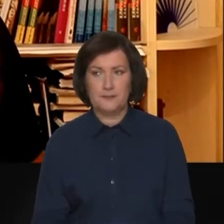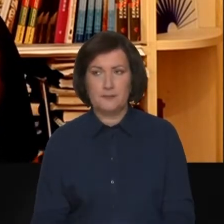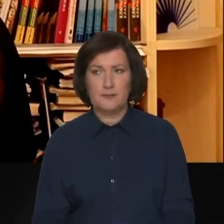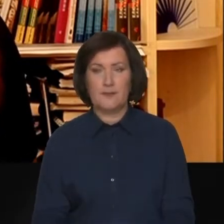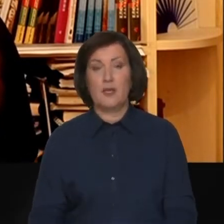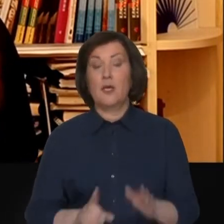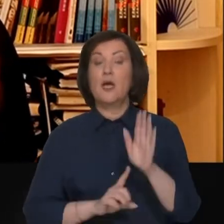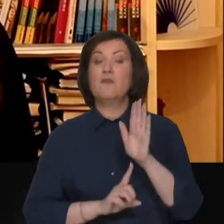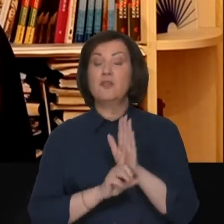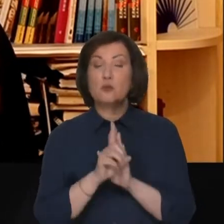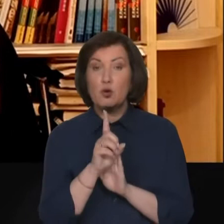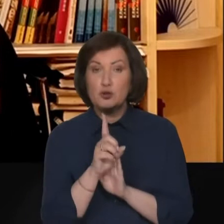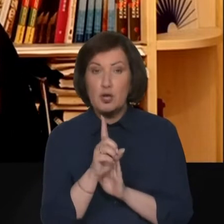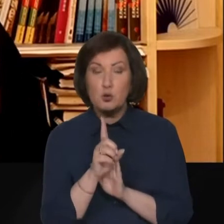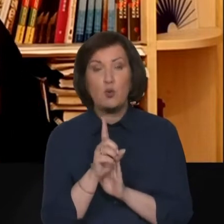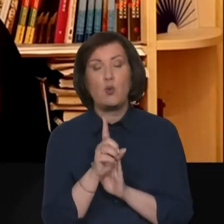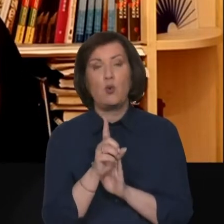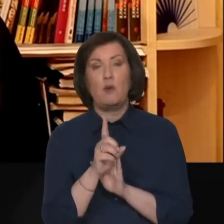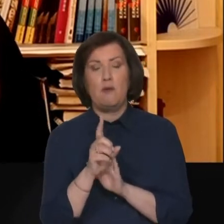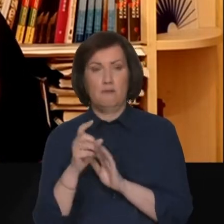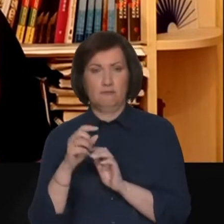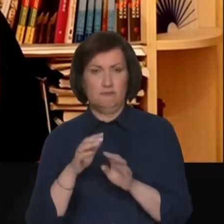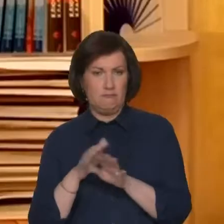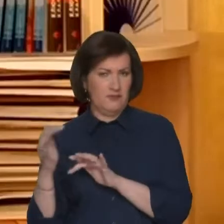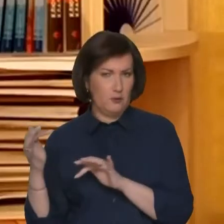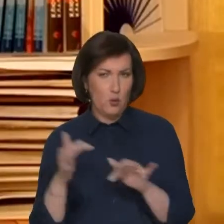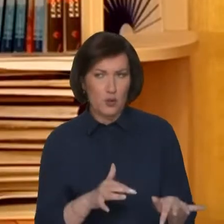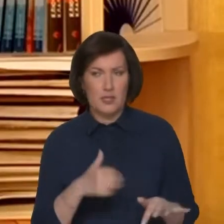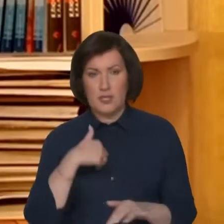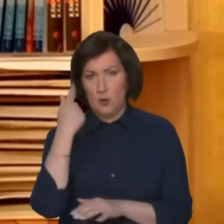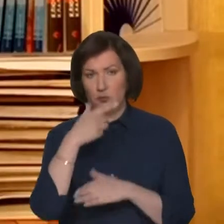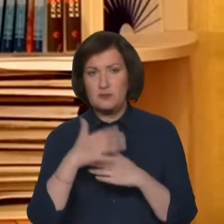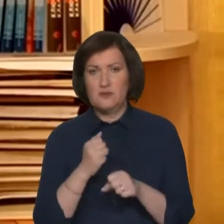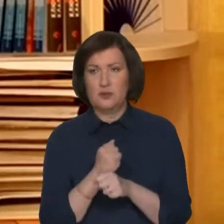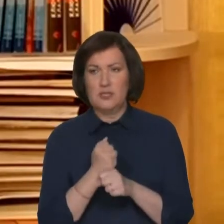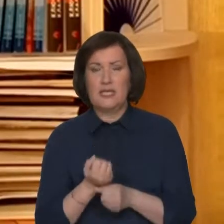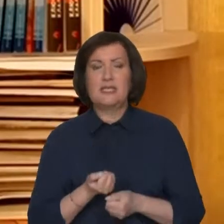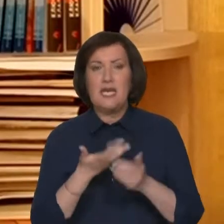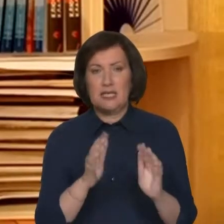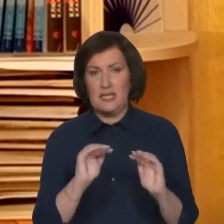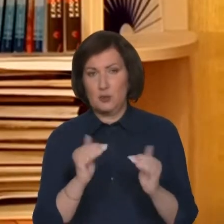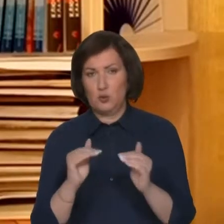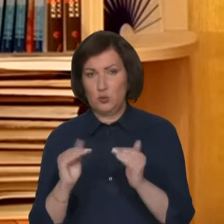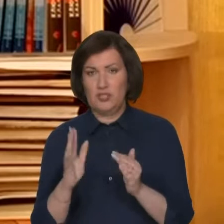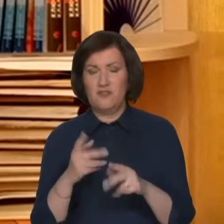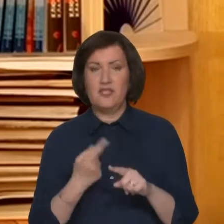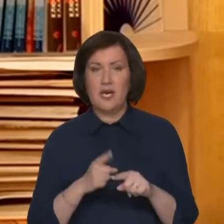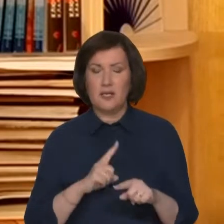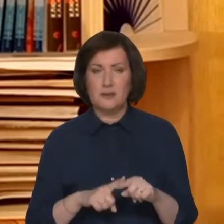розслідувань? Від початку повномасштабного вторгнення я особисто вже зробила декілька сюжетів, в яких